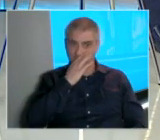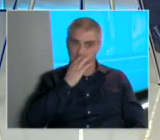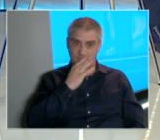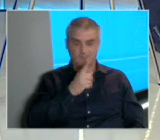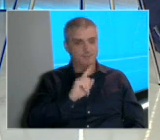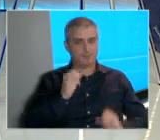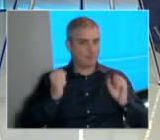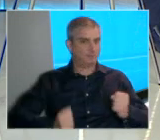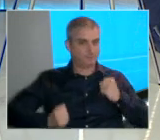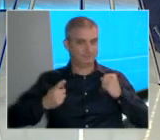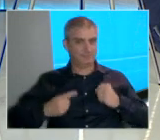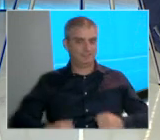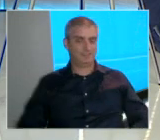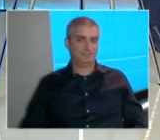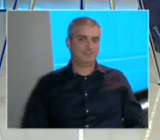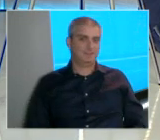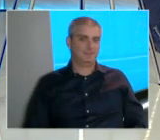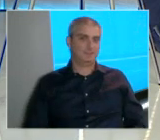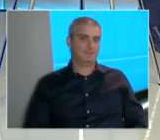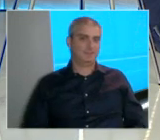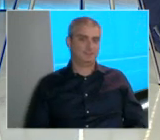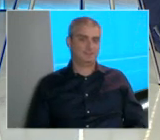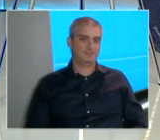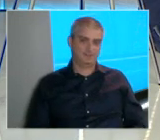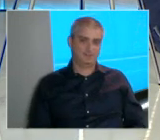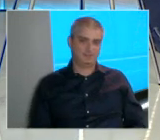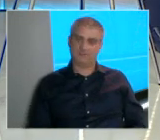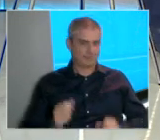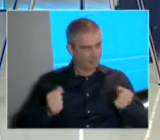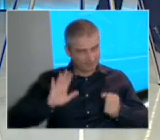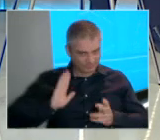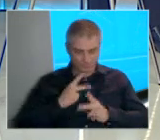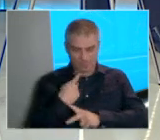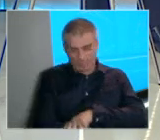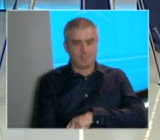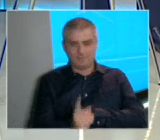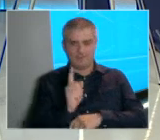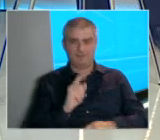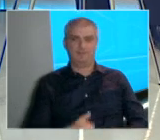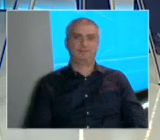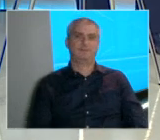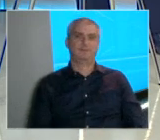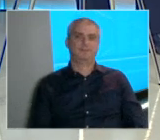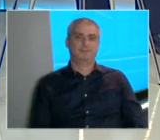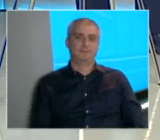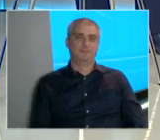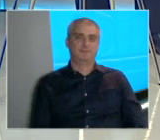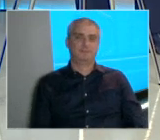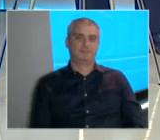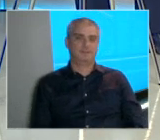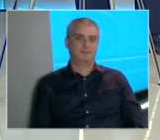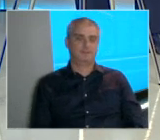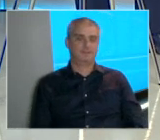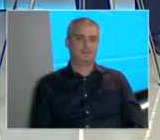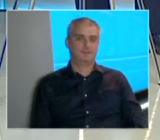לא מהסקי. ברחבל, לא כן, ברחבל. לא מהסקי שהוא הפיל מישהו, נכון? כן, לא, לא, לא, לא מהסרטון המפורסם מימי בנימין. תגיד,